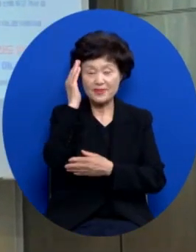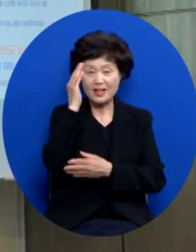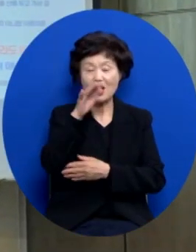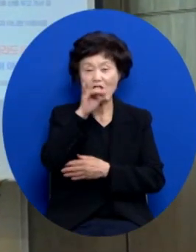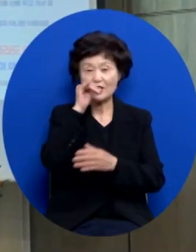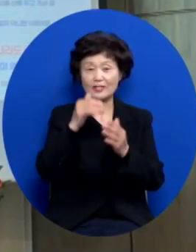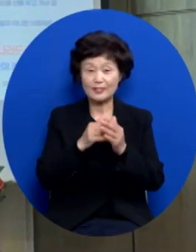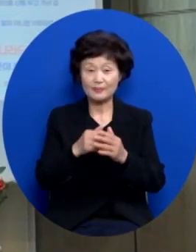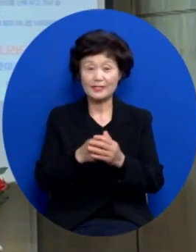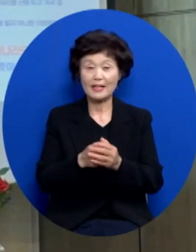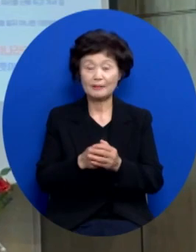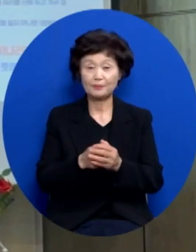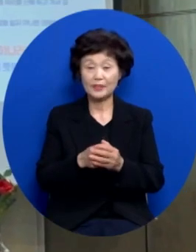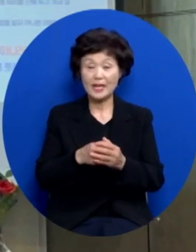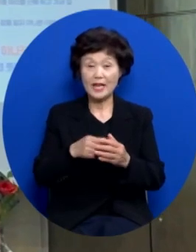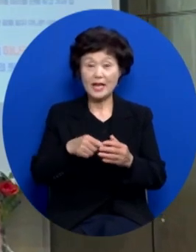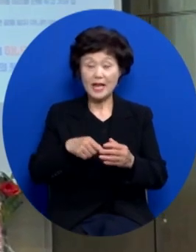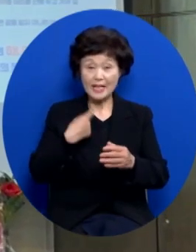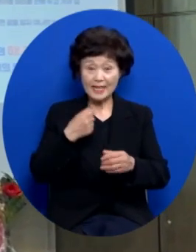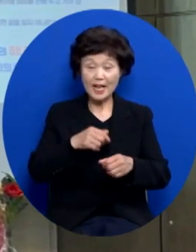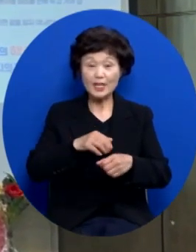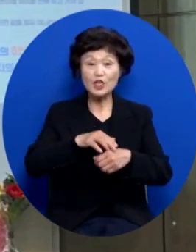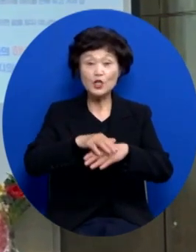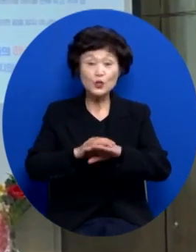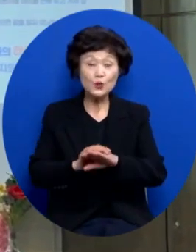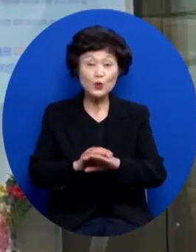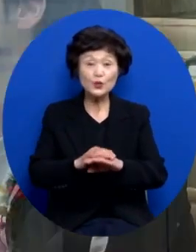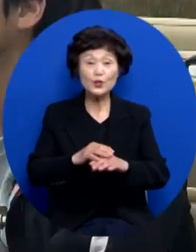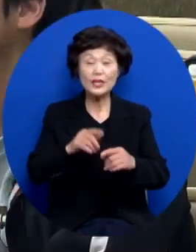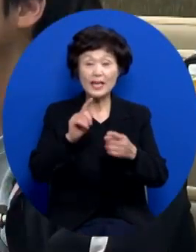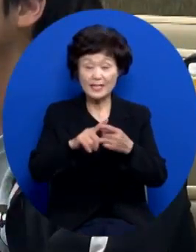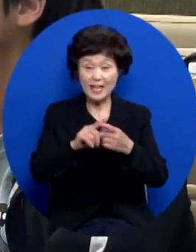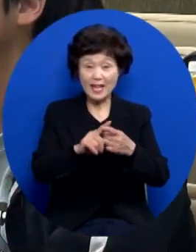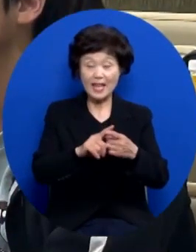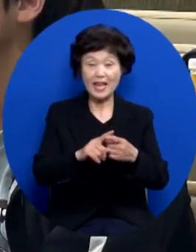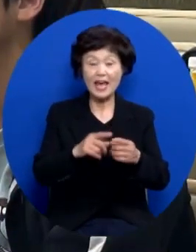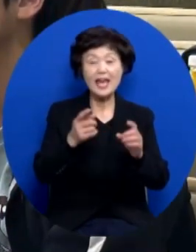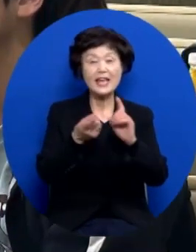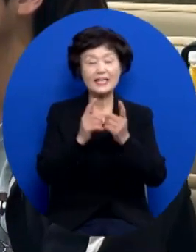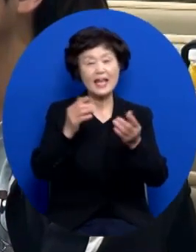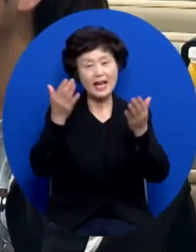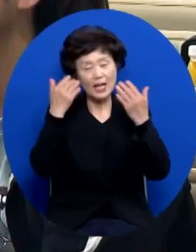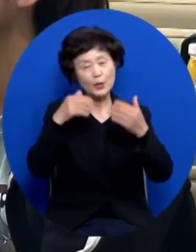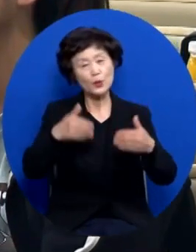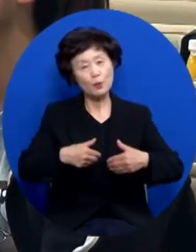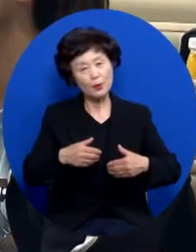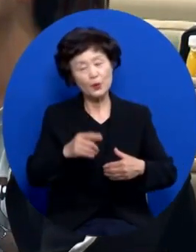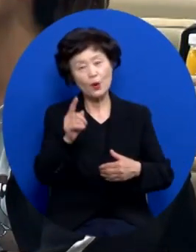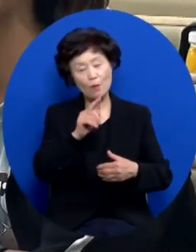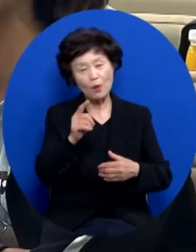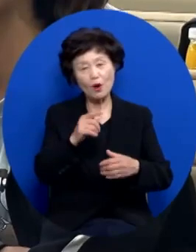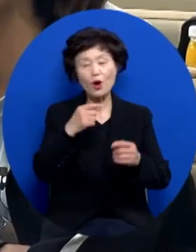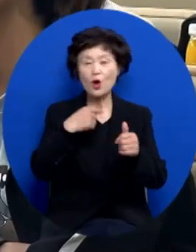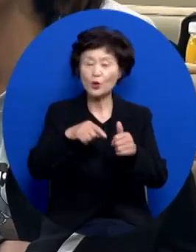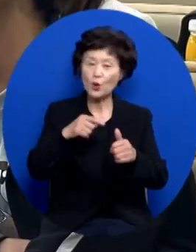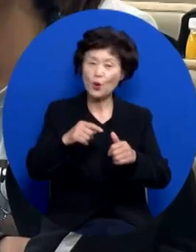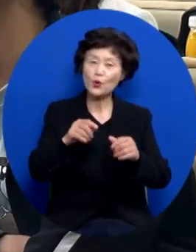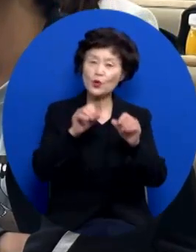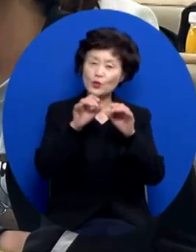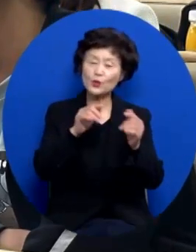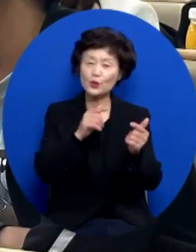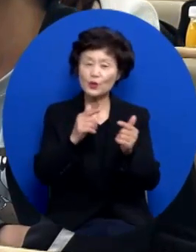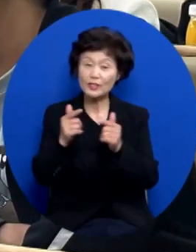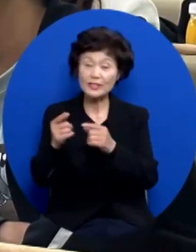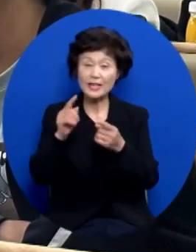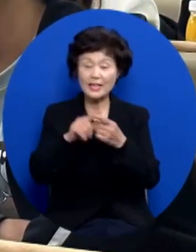행사에서는 자기주도적 SOT 활용을 주제로 다음 세대 사역과 대안학교 피로성 교육선교훈련 소개 등을 주제로 한